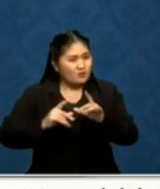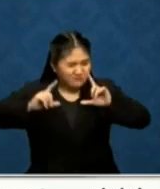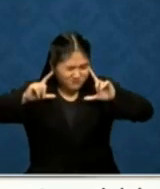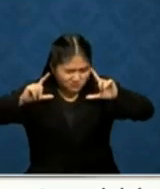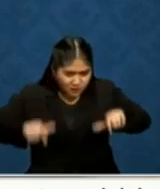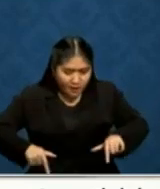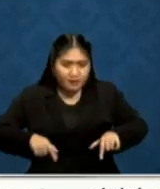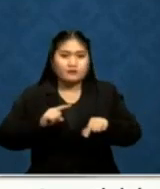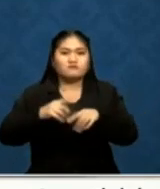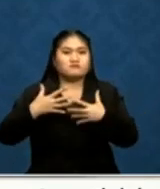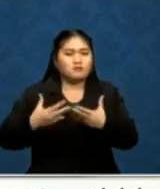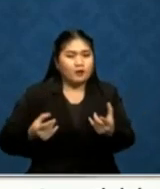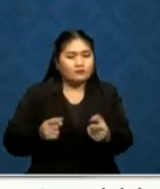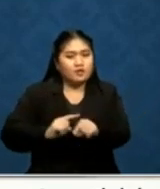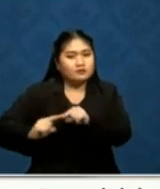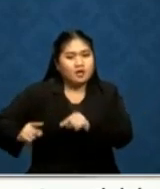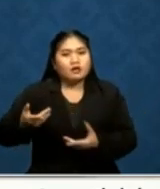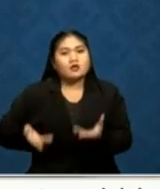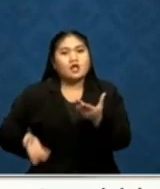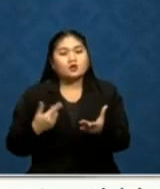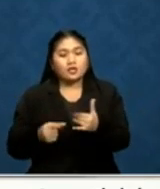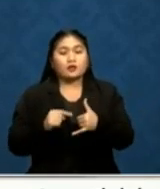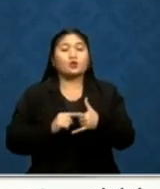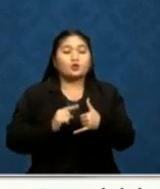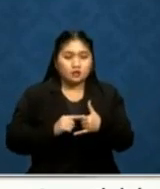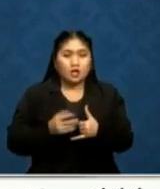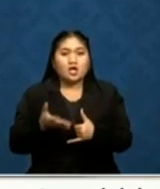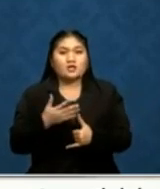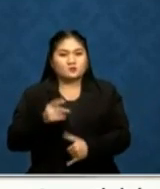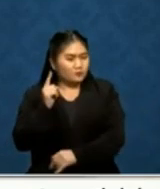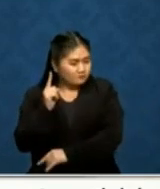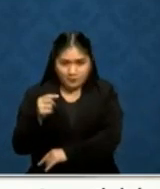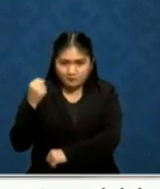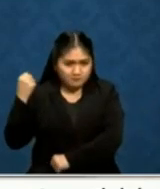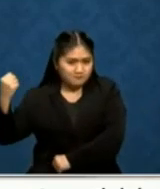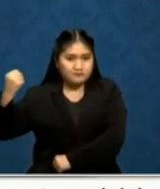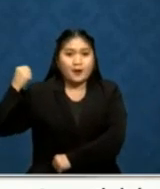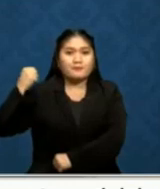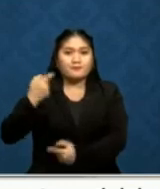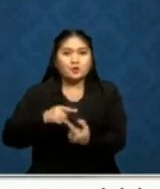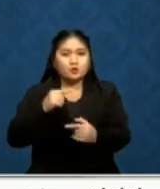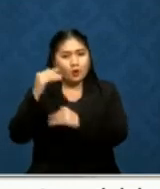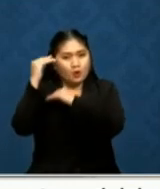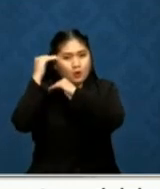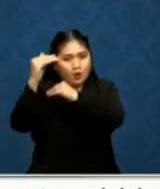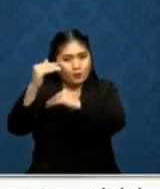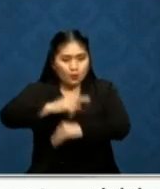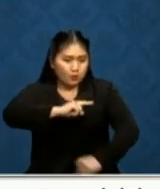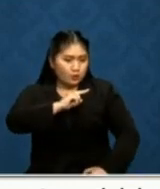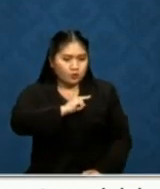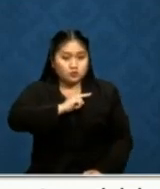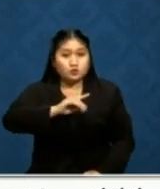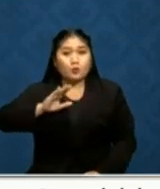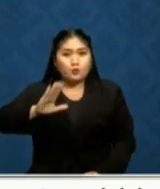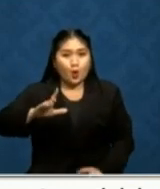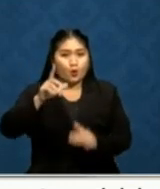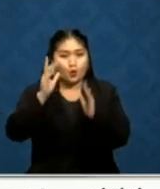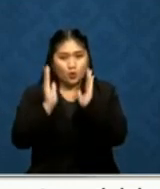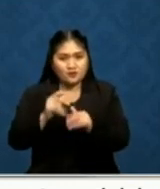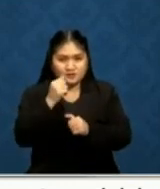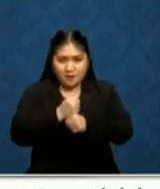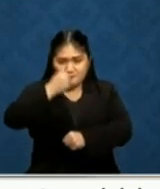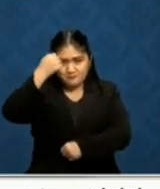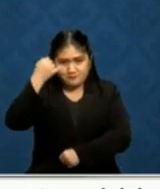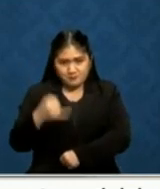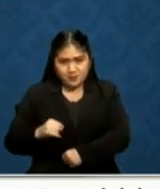ที่เกิดขึ้นแก่ผู้ที่ตกเป็นเหยื่ออย่างเอาจริงเอาจังและควรกำหนดความรับผิดชอบของผู้กระทำความผิดอีกด้ว